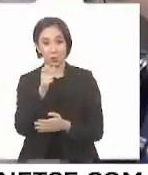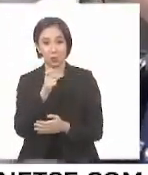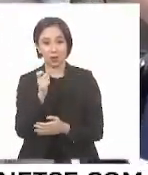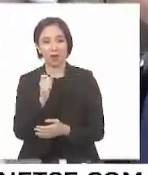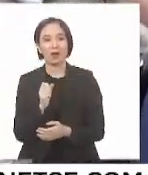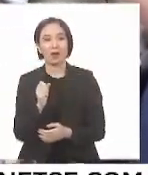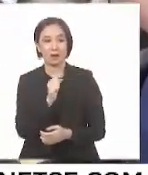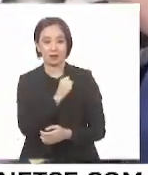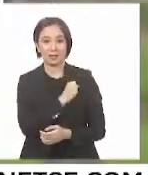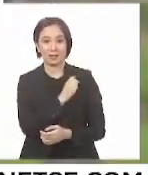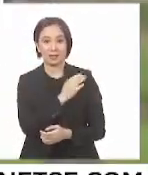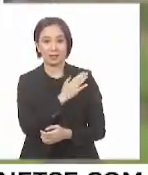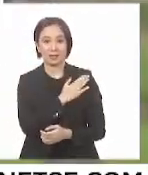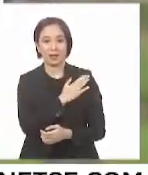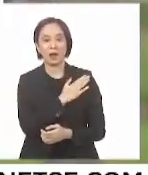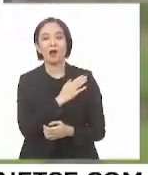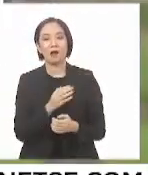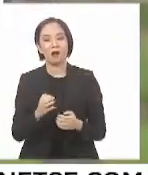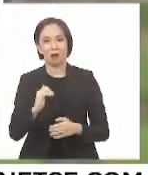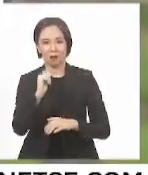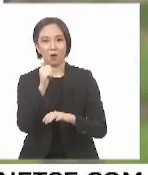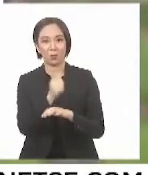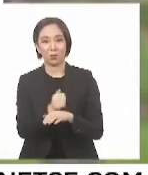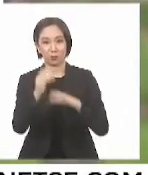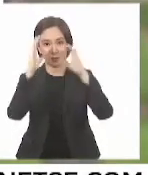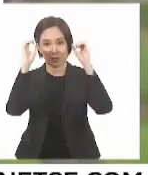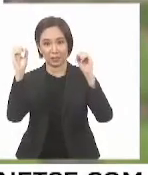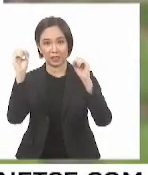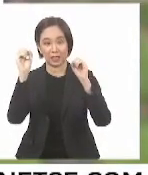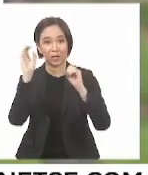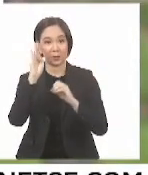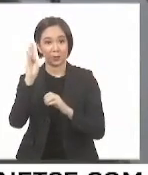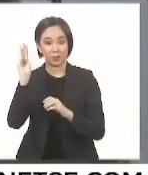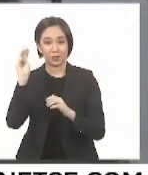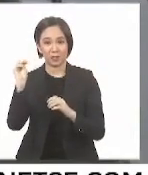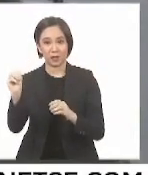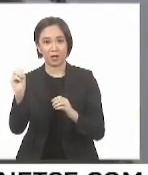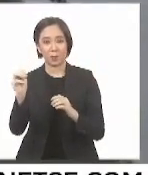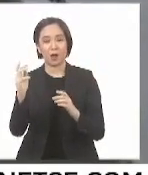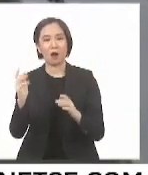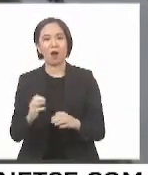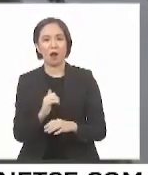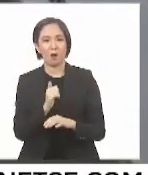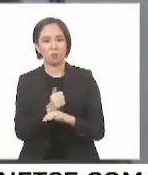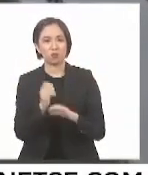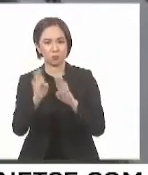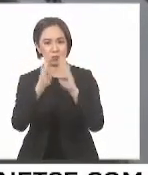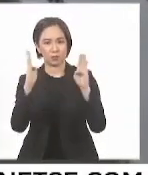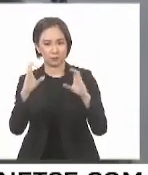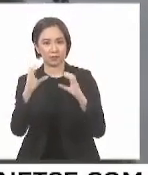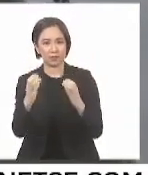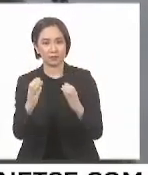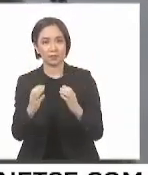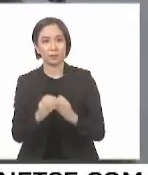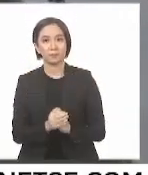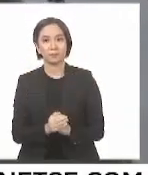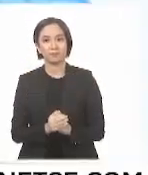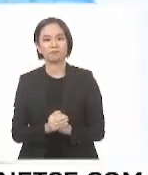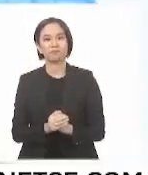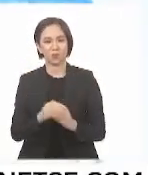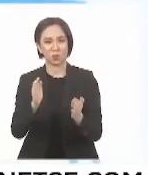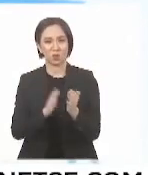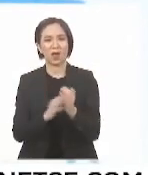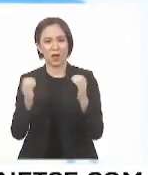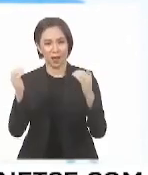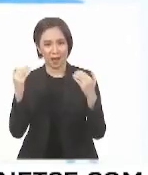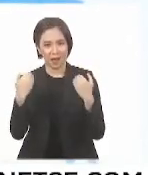Marcos ang opening ng classes at may nabuo ng department order hinggil dito. May option naman anya ang mga eskwelahan na magsagawa